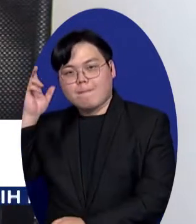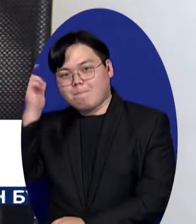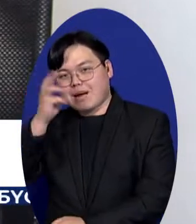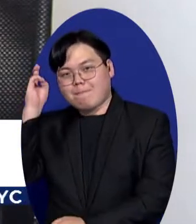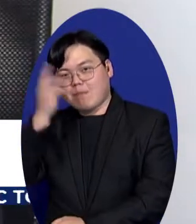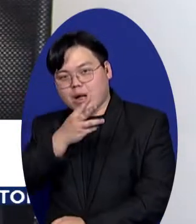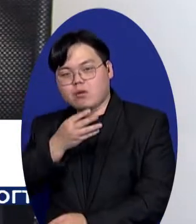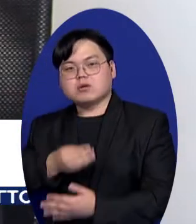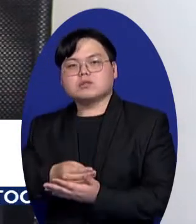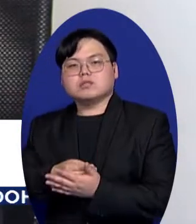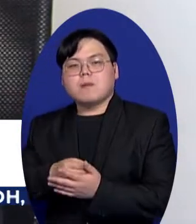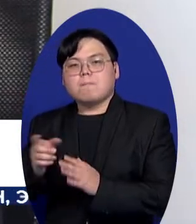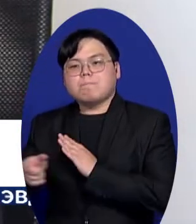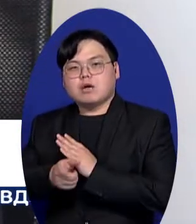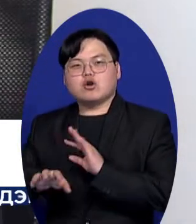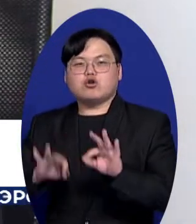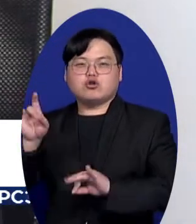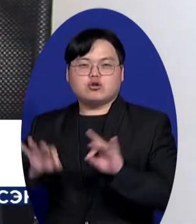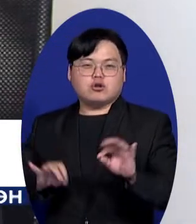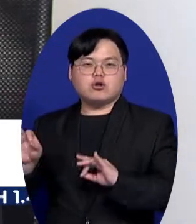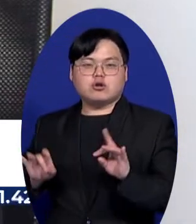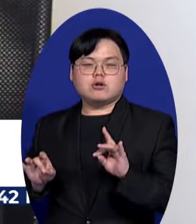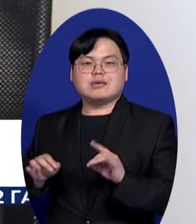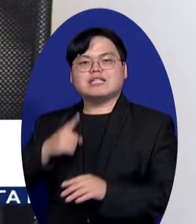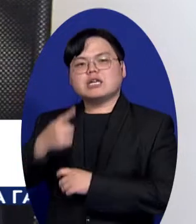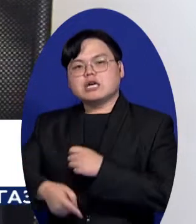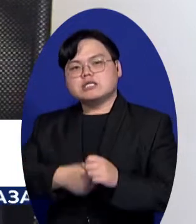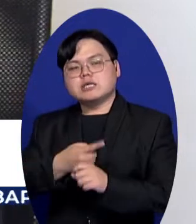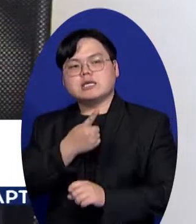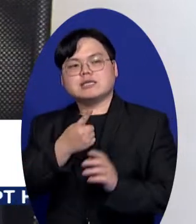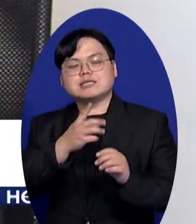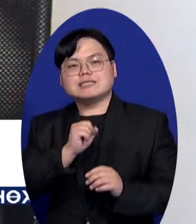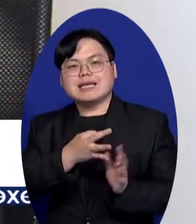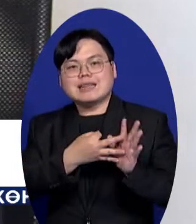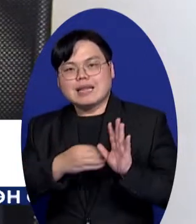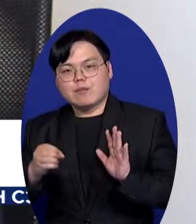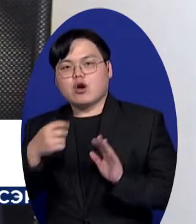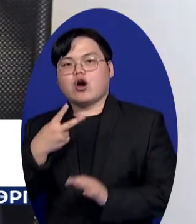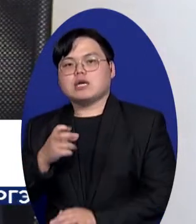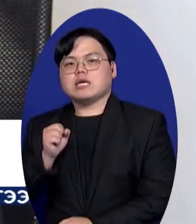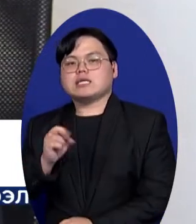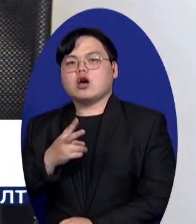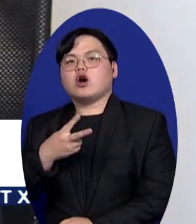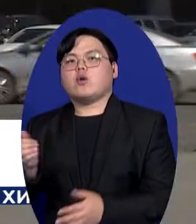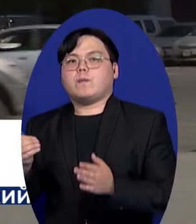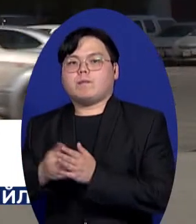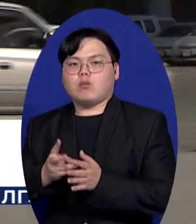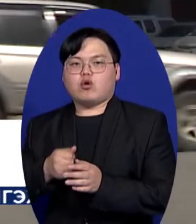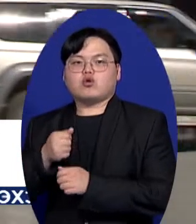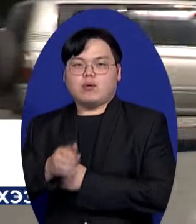гэд мэрэгжлээсээ хамаарат жилд бол сая 800-аас 2,200,000 төгрөгийг төлтгөө гэсэн